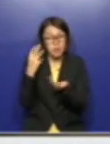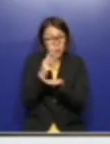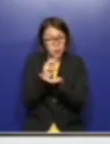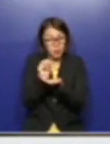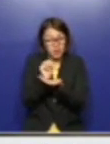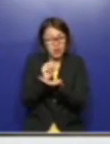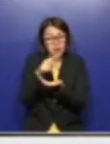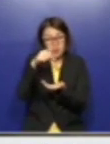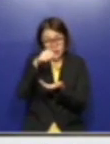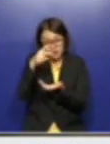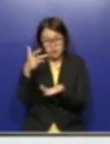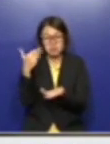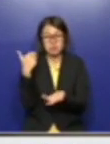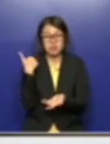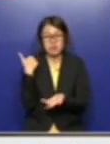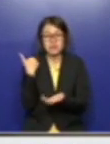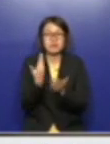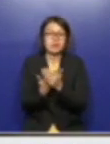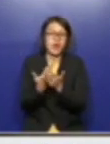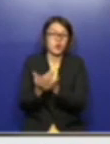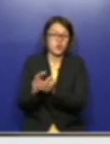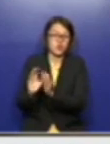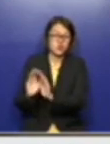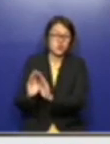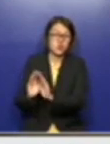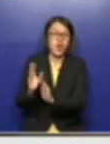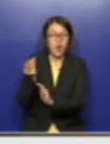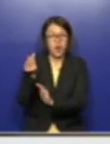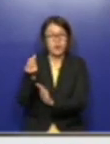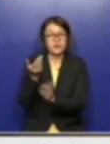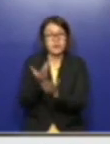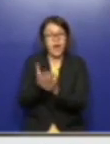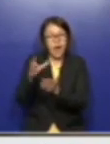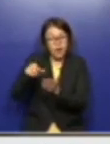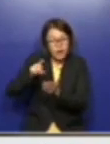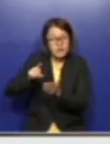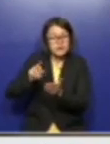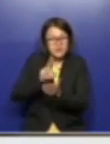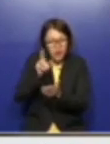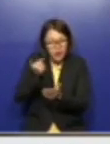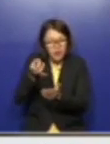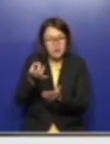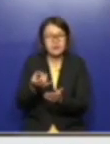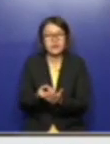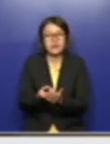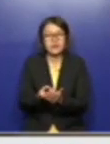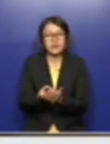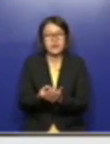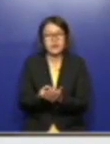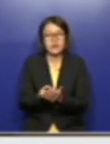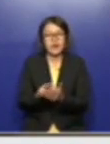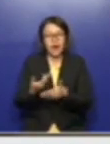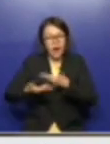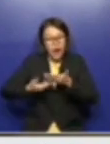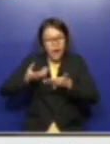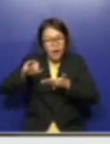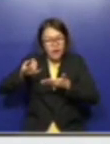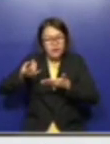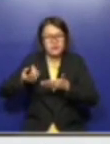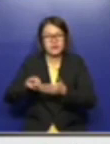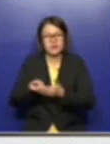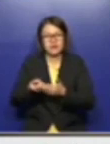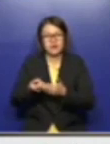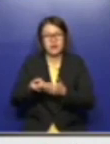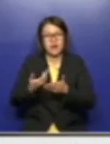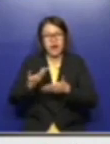ย PBS เนี่ยมีเงินเท่าไหร่เงินมาจากไหนใช้อะไรขายของที่ระลึกอะไรไปบ้างเพราะดูจากตัวเล